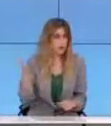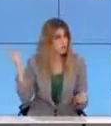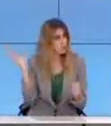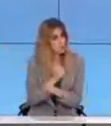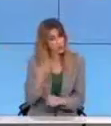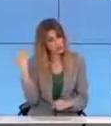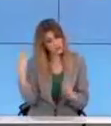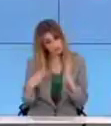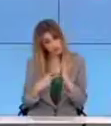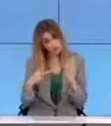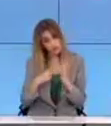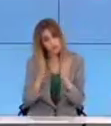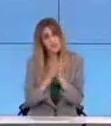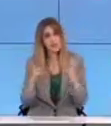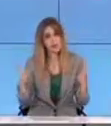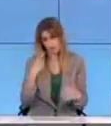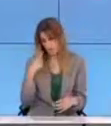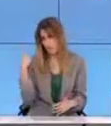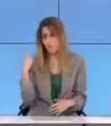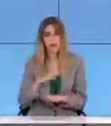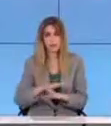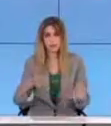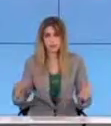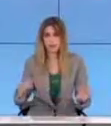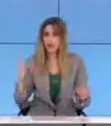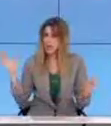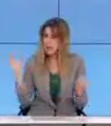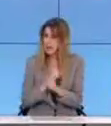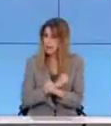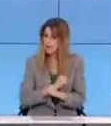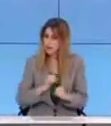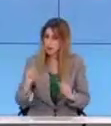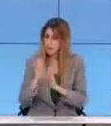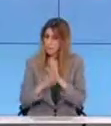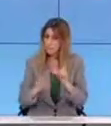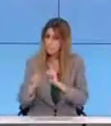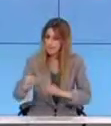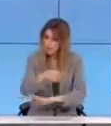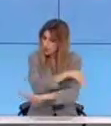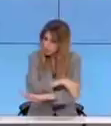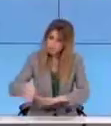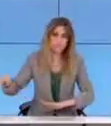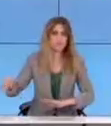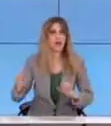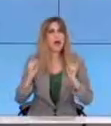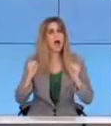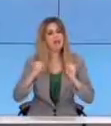απόλυτη ασφάλεια και βαδίζοντας για τρίτη συνεχόμενη χρονιά στο δρόμο της ανάπτυξης.